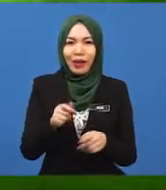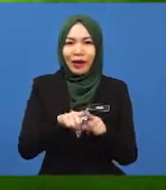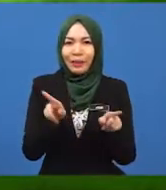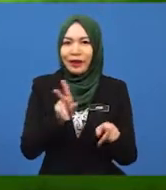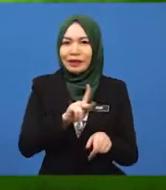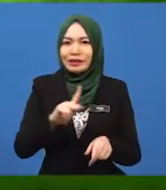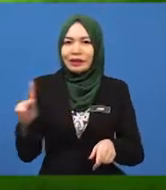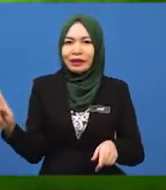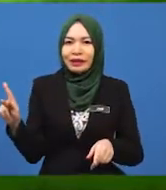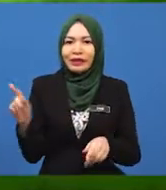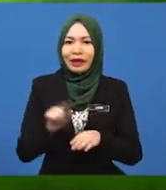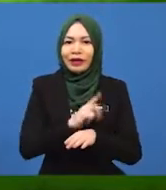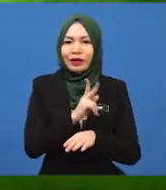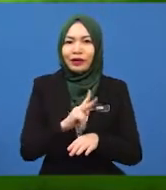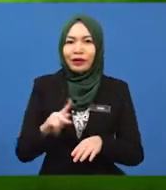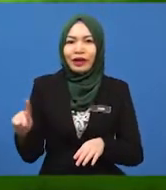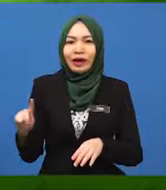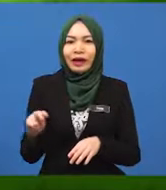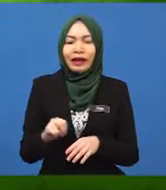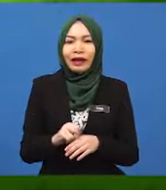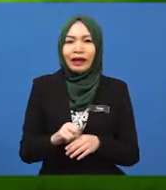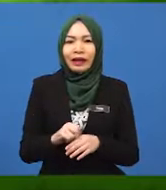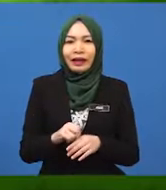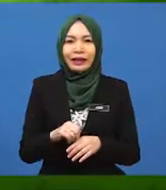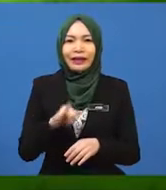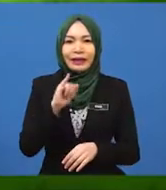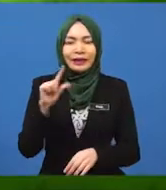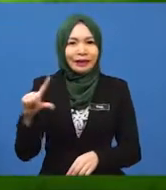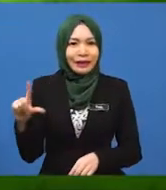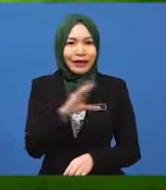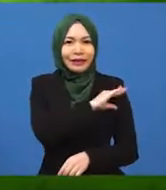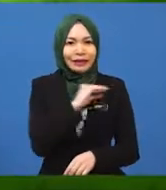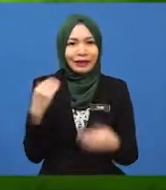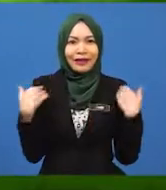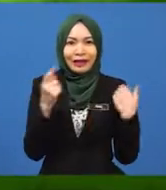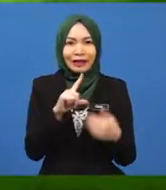pemberi ialah dan adalah dengan betul.